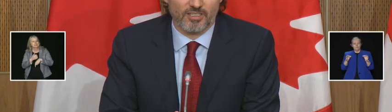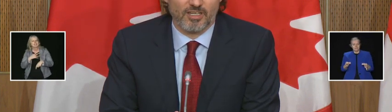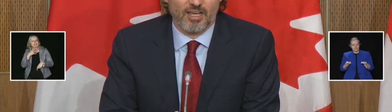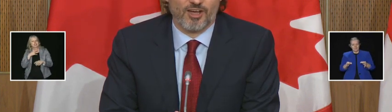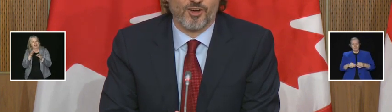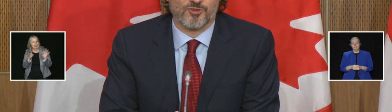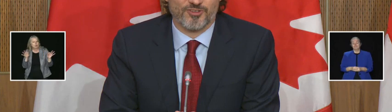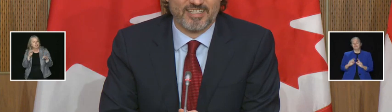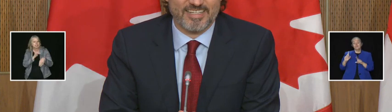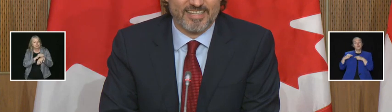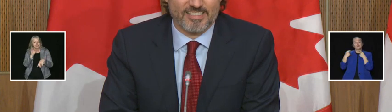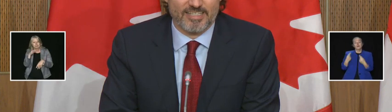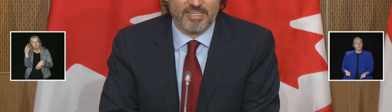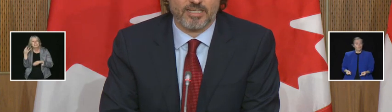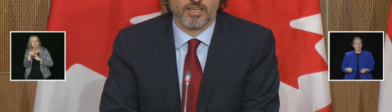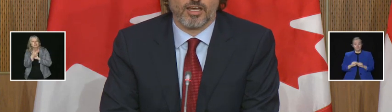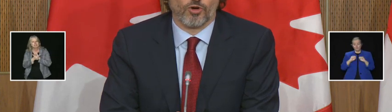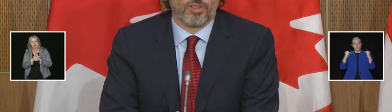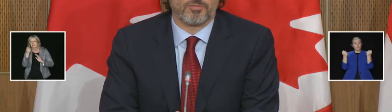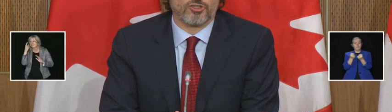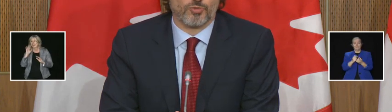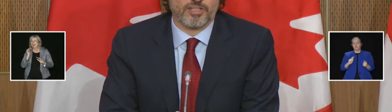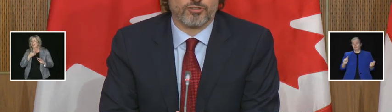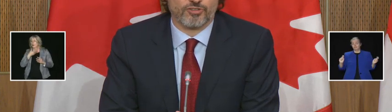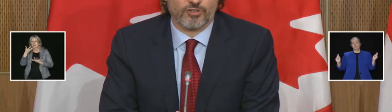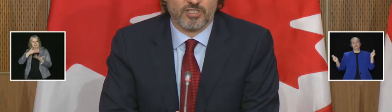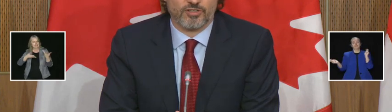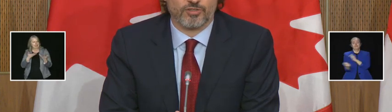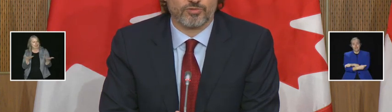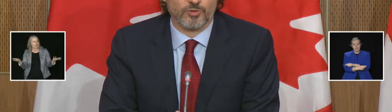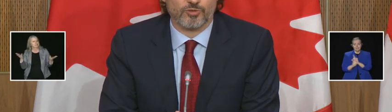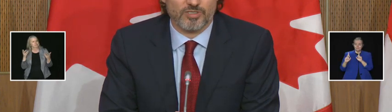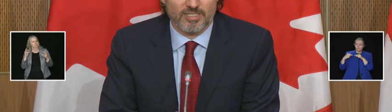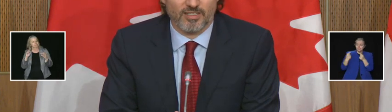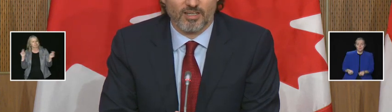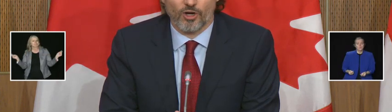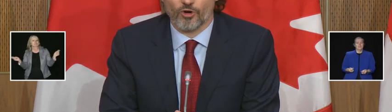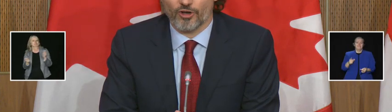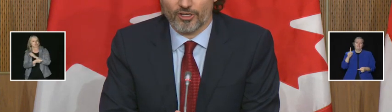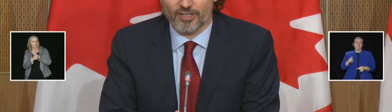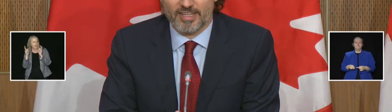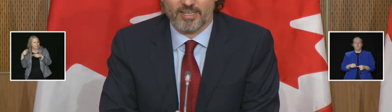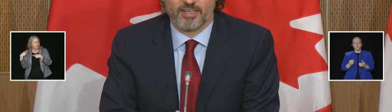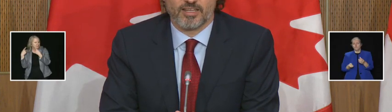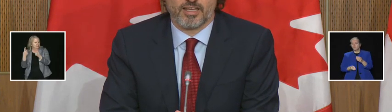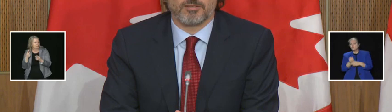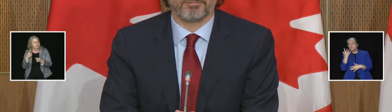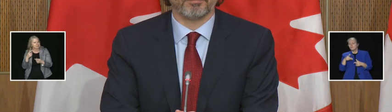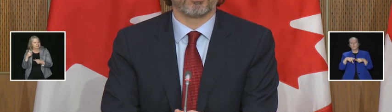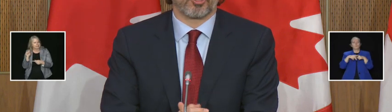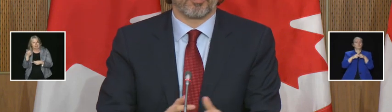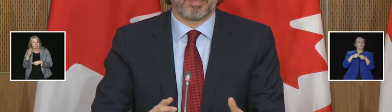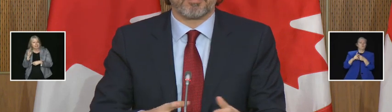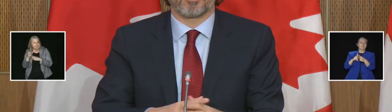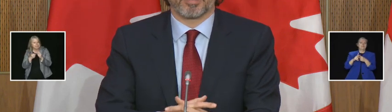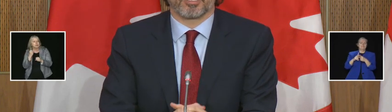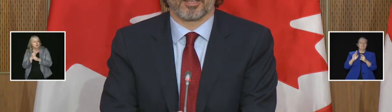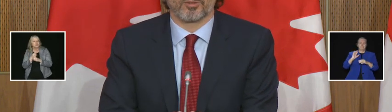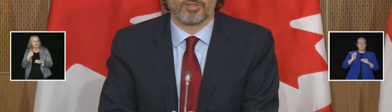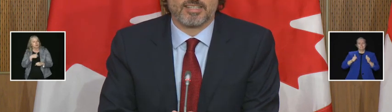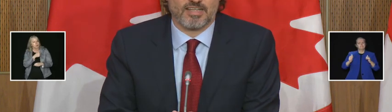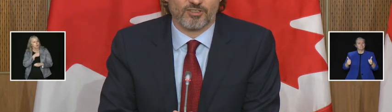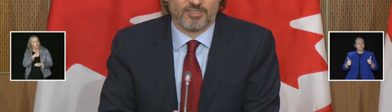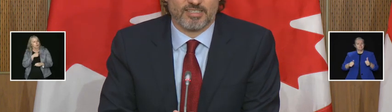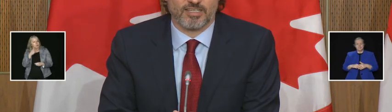au fil des décennies on a besoin de se doter de nouveaux outils on reconnaît que même avec